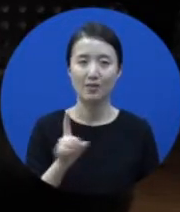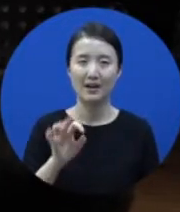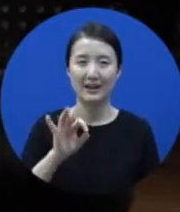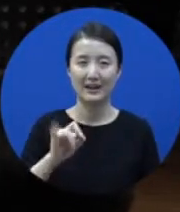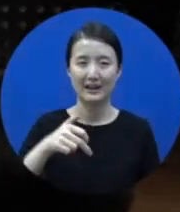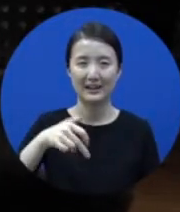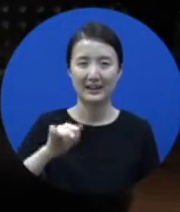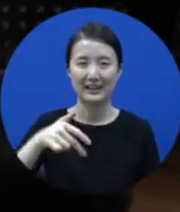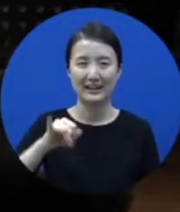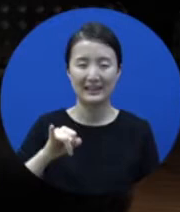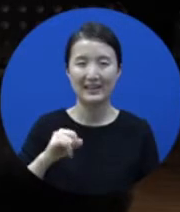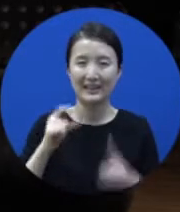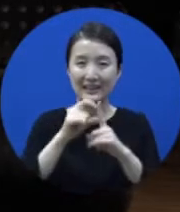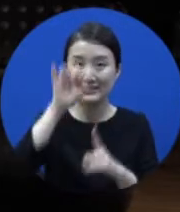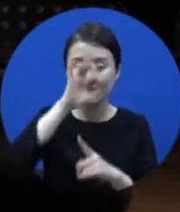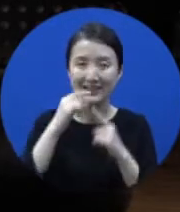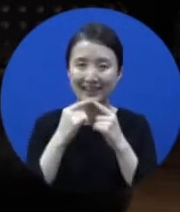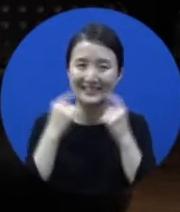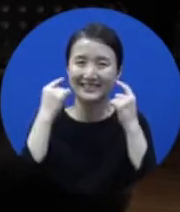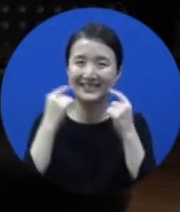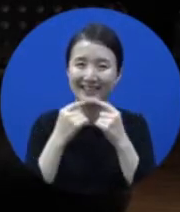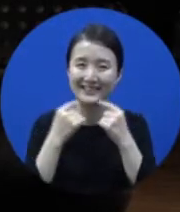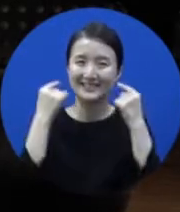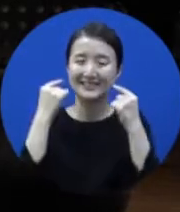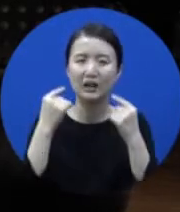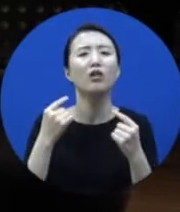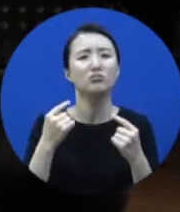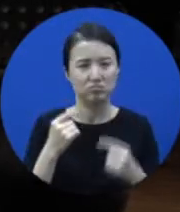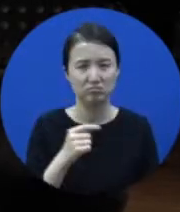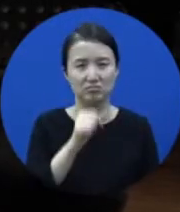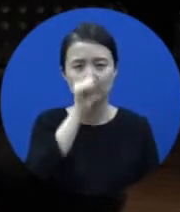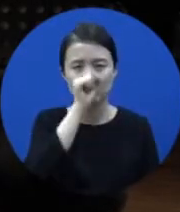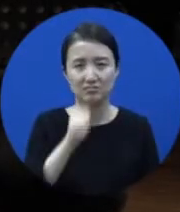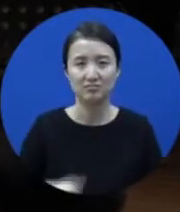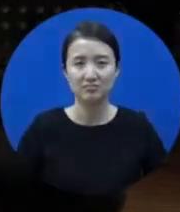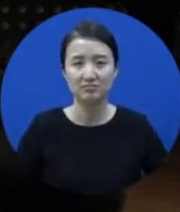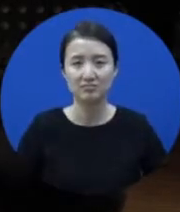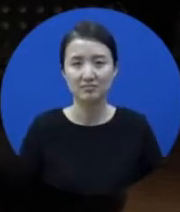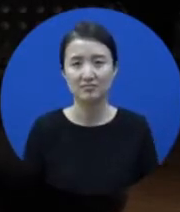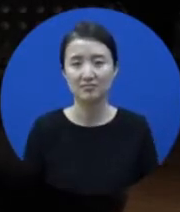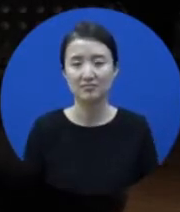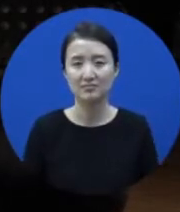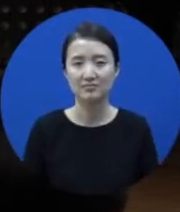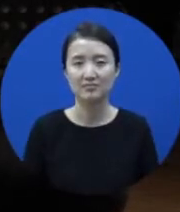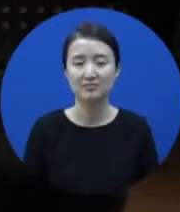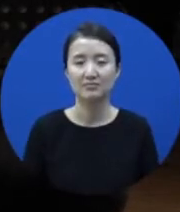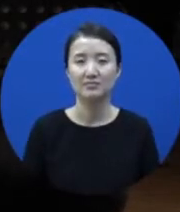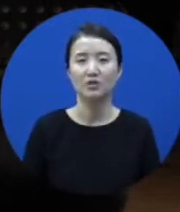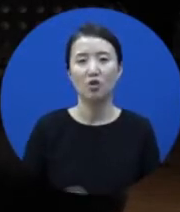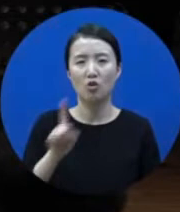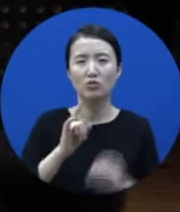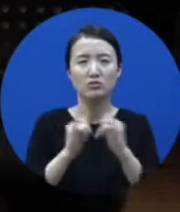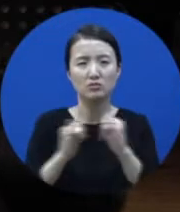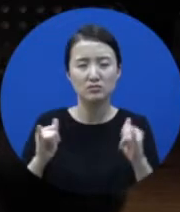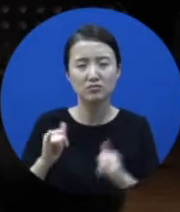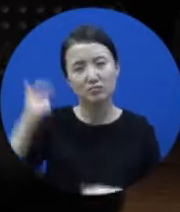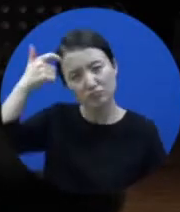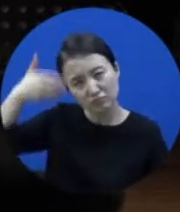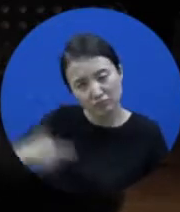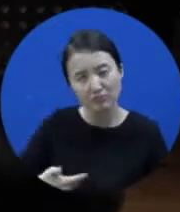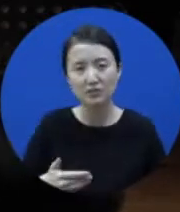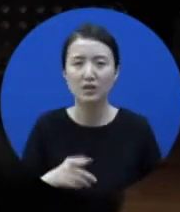돼? 엊그저께도 누가 물어보시더라고요. 그래서 제가 뭐라 그랬냐면 웃으면서 말씀하세요. 자,